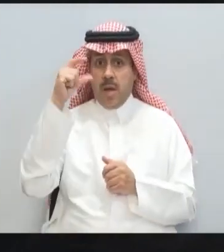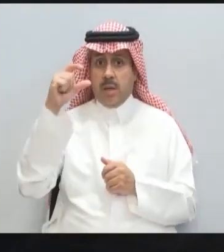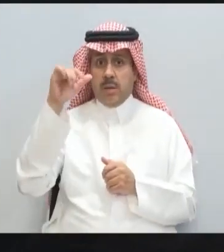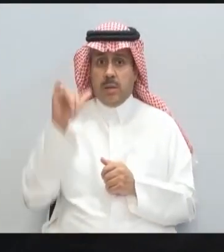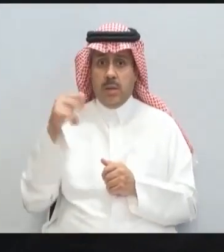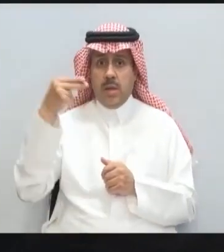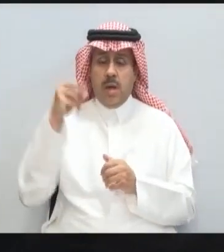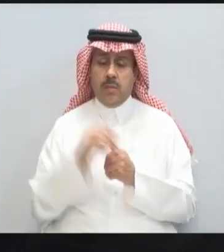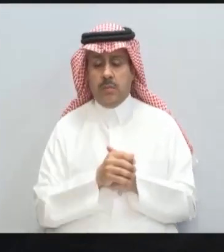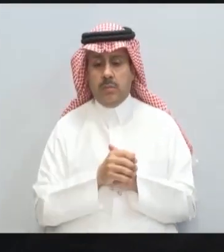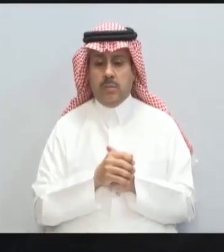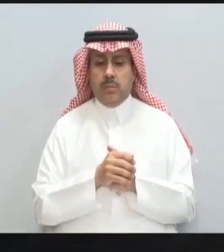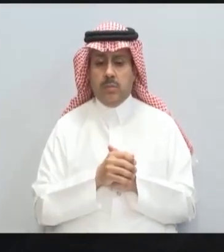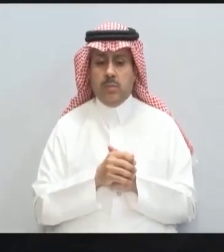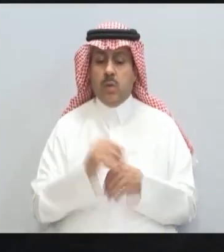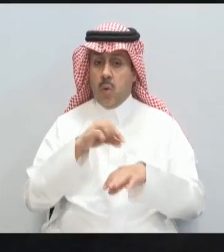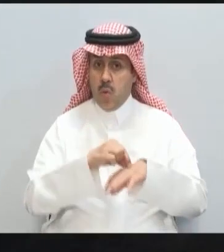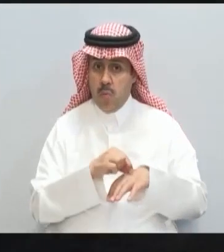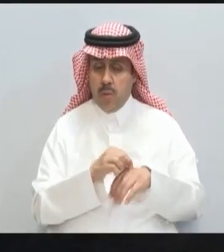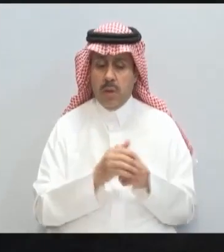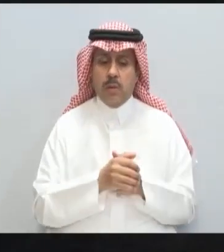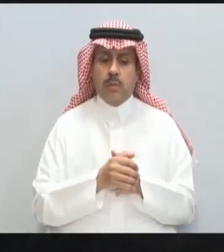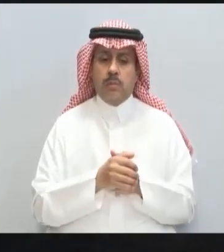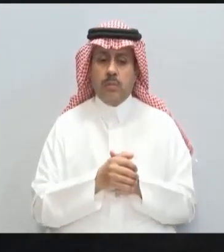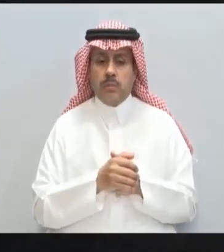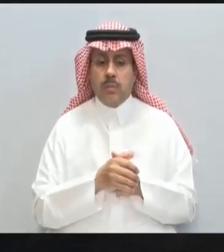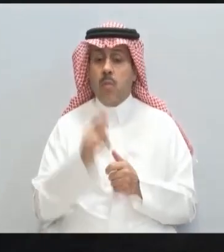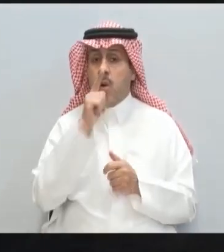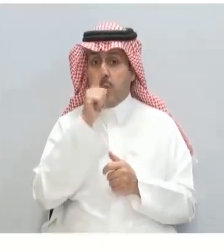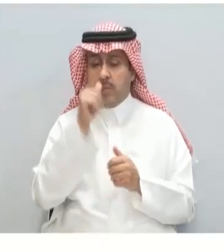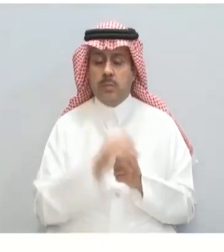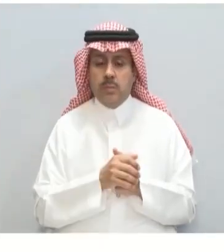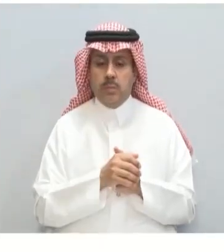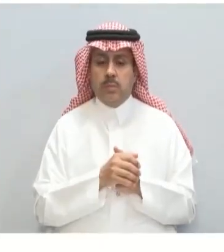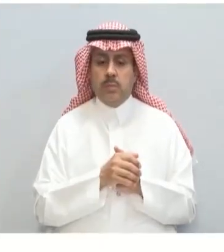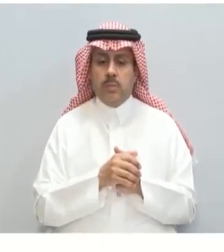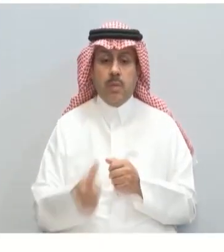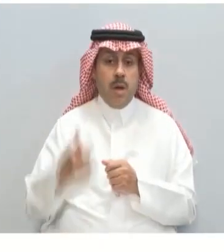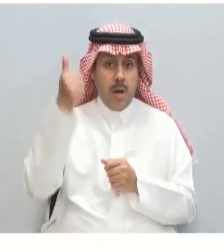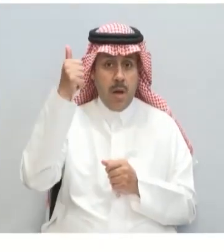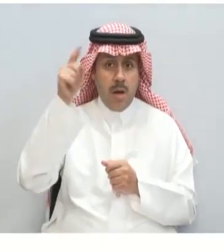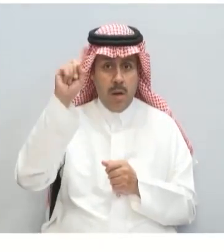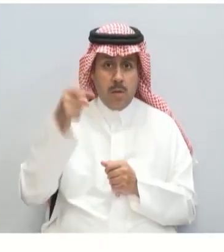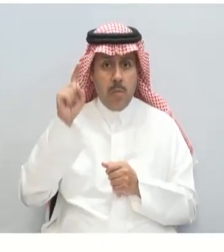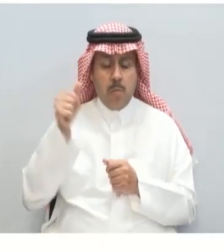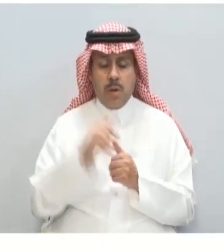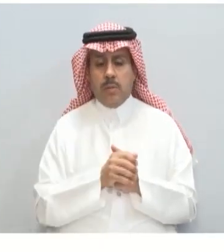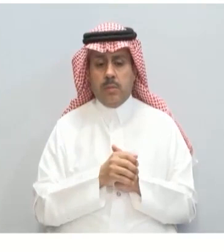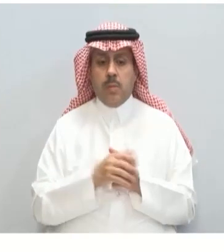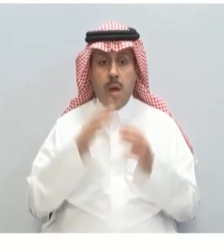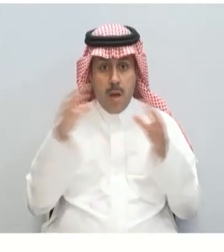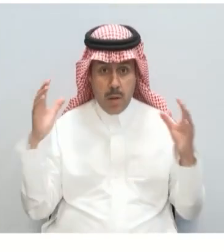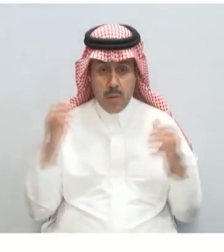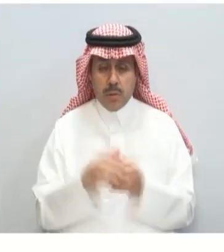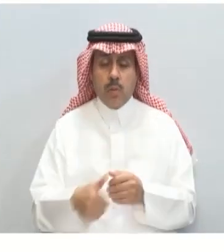امه هي اربا من امه ما المراد بقوله تال هي اربع اي اكثر واعز